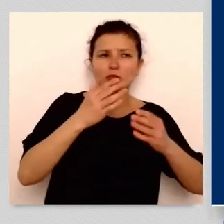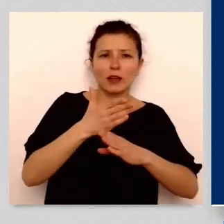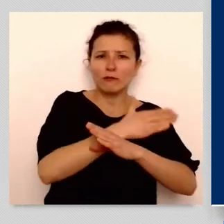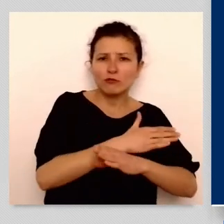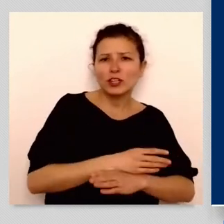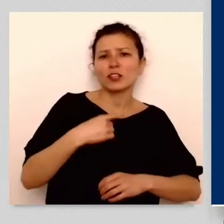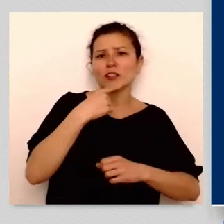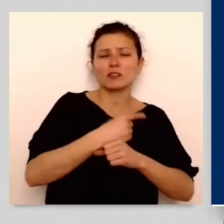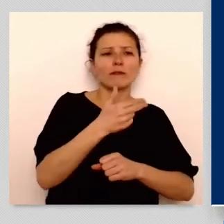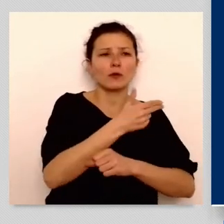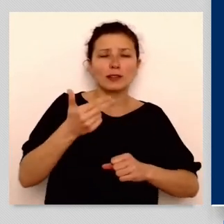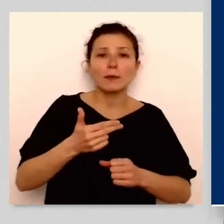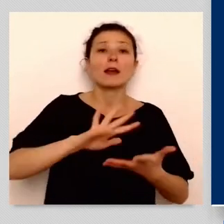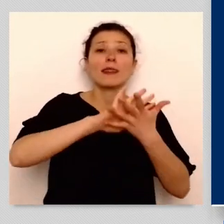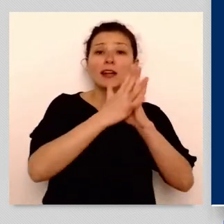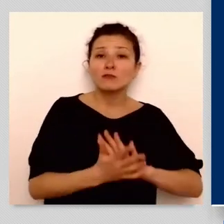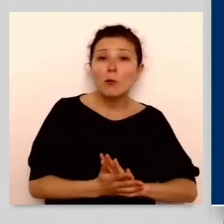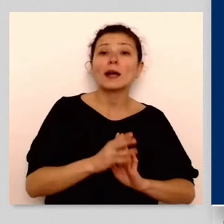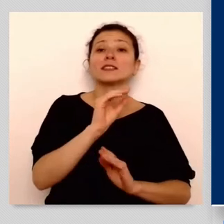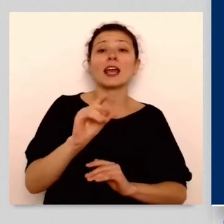chociażby Francja, prawda, i pewne